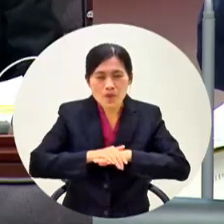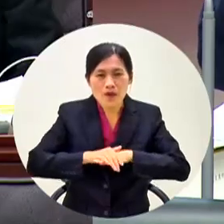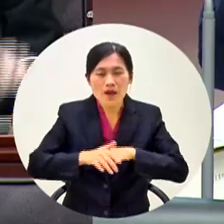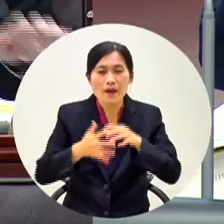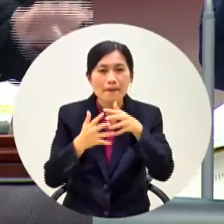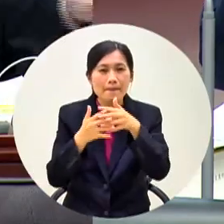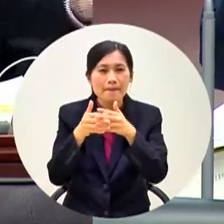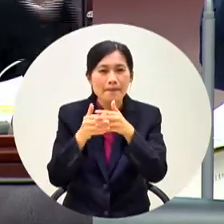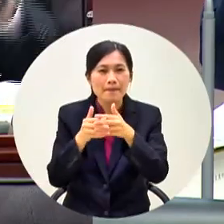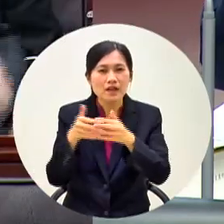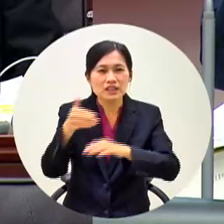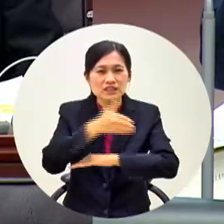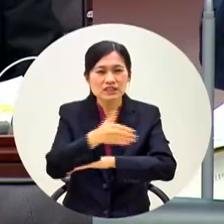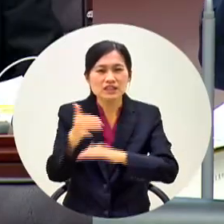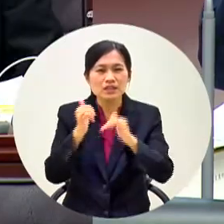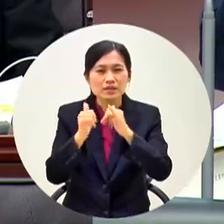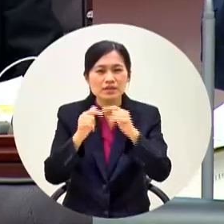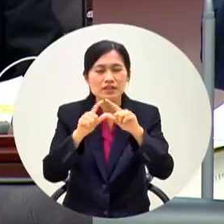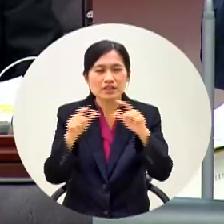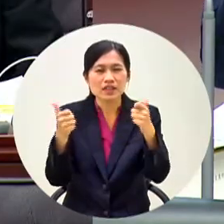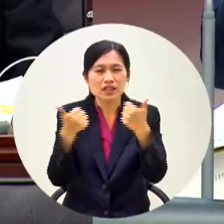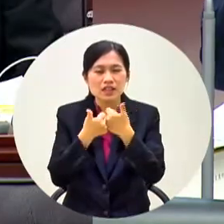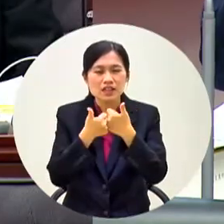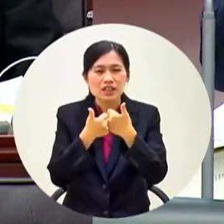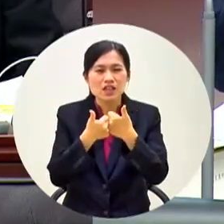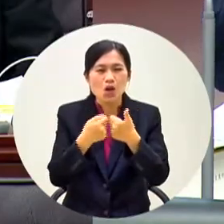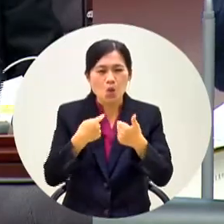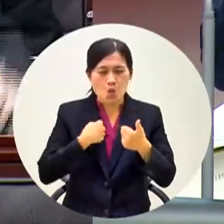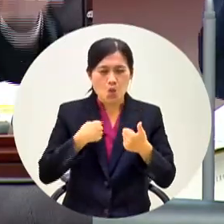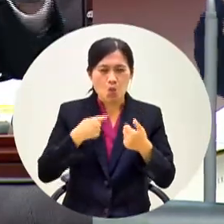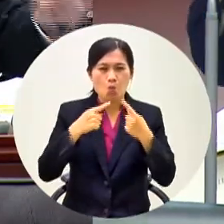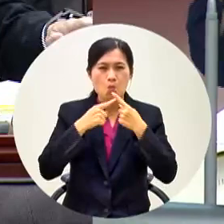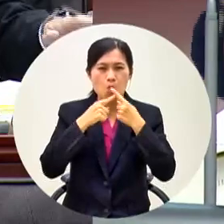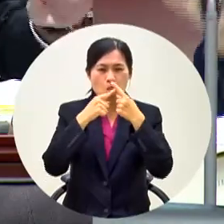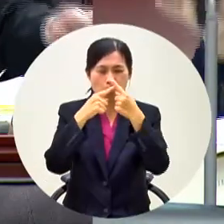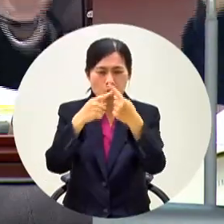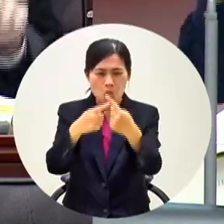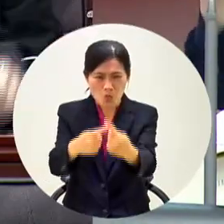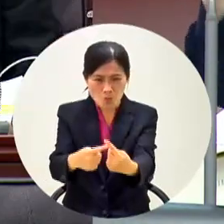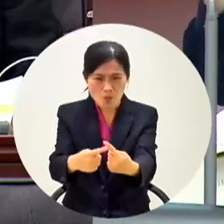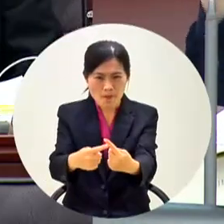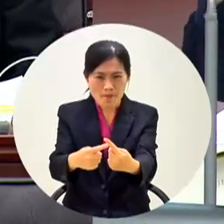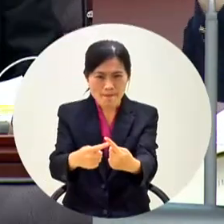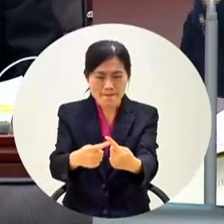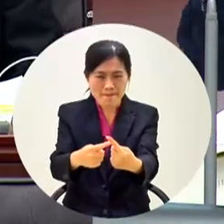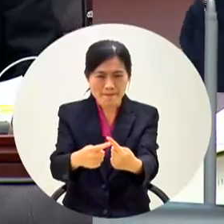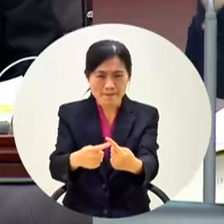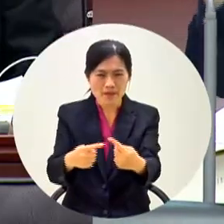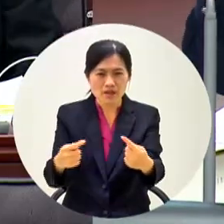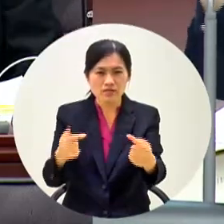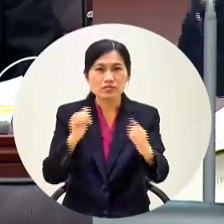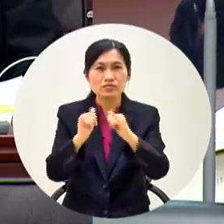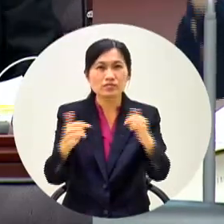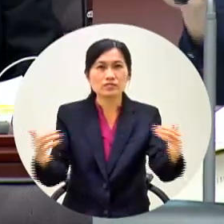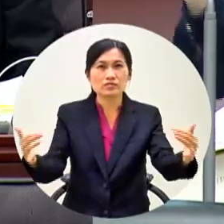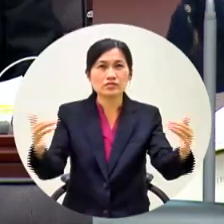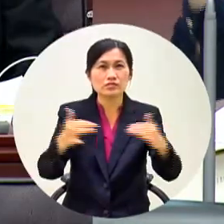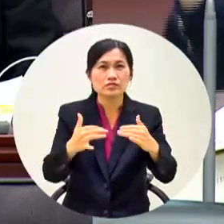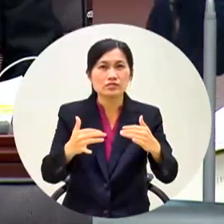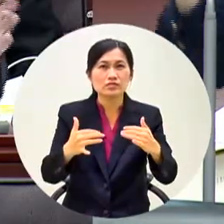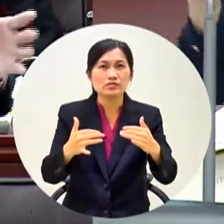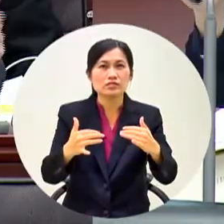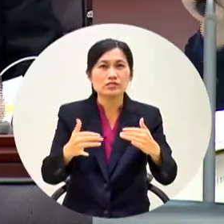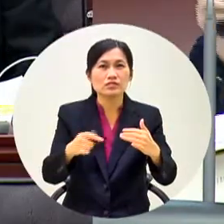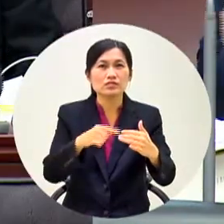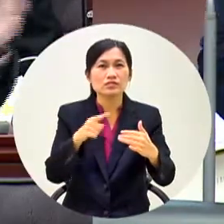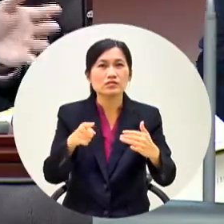明大会一样，市长直接面对市民。 是。 对。 所以所有的市民都是迁村促进会的意见提